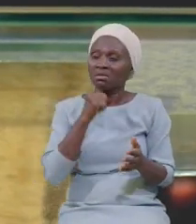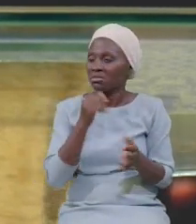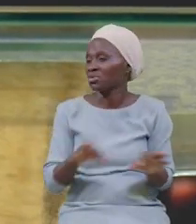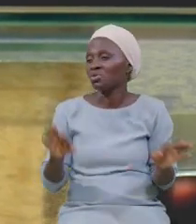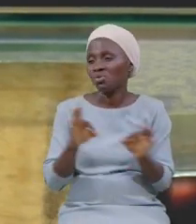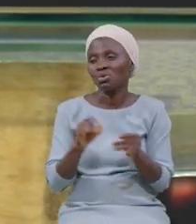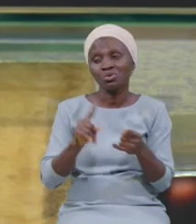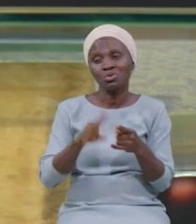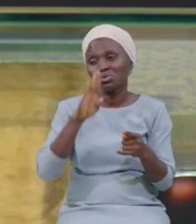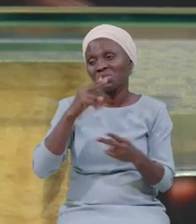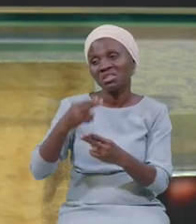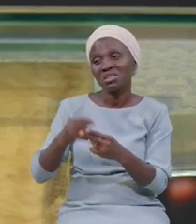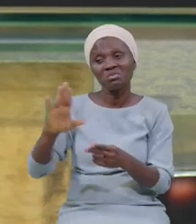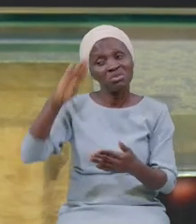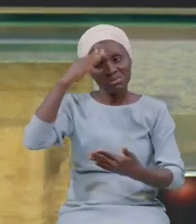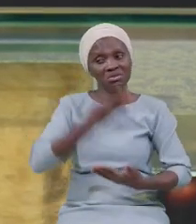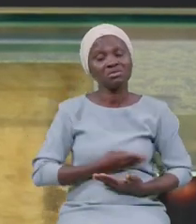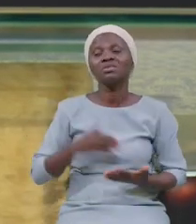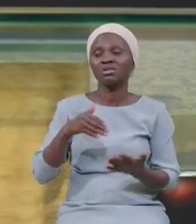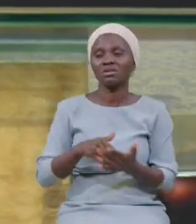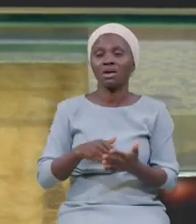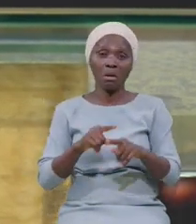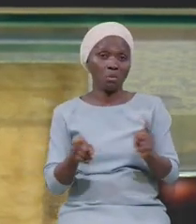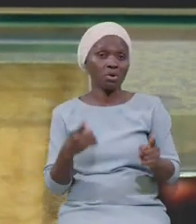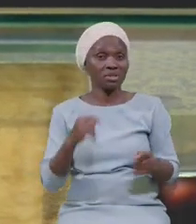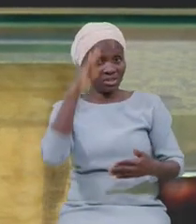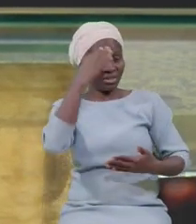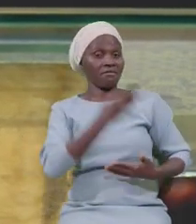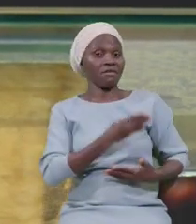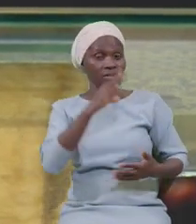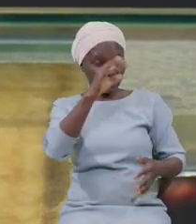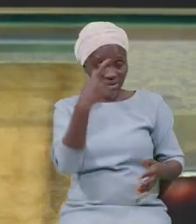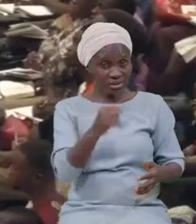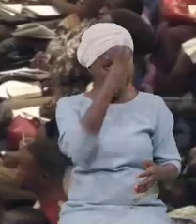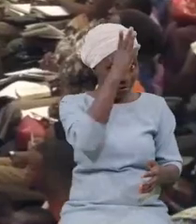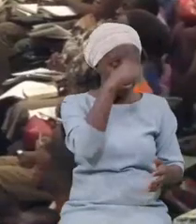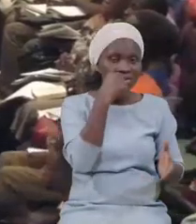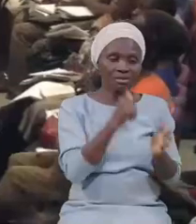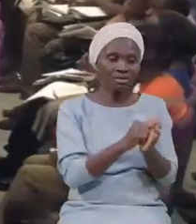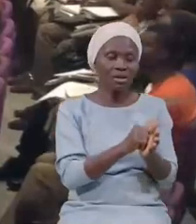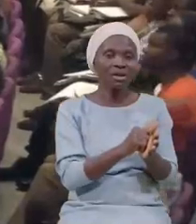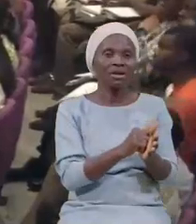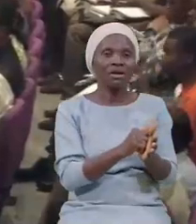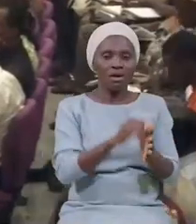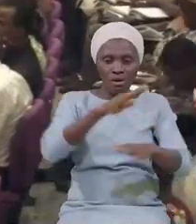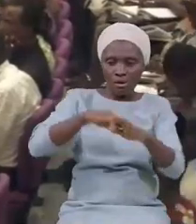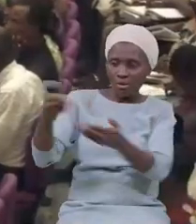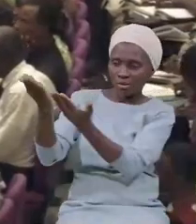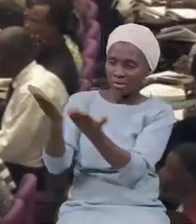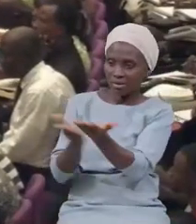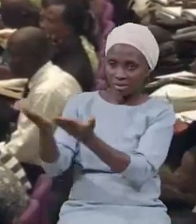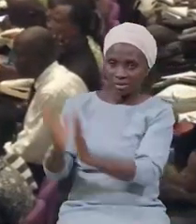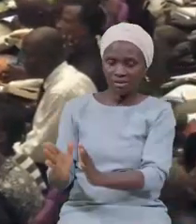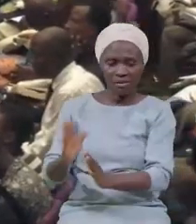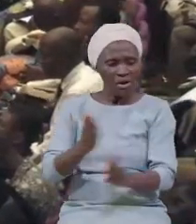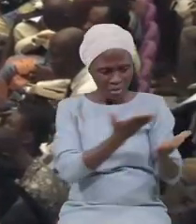Je ne suis plus digne d'être appelé ton fils. » Mais le père dit à ses serviteurs, « Apportez vite la plus